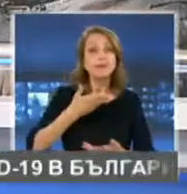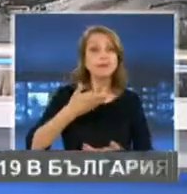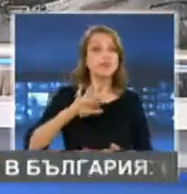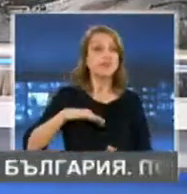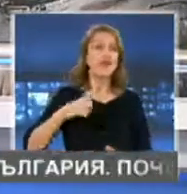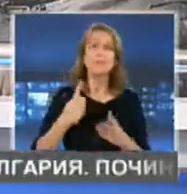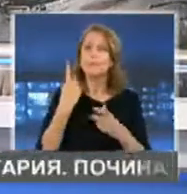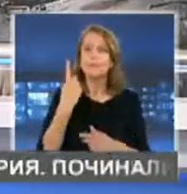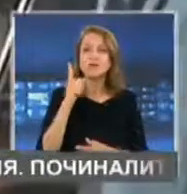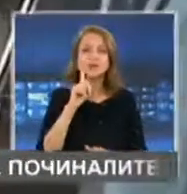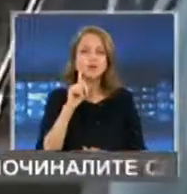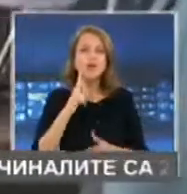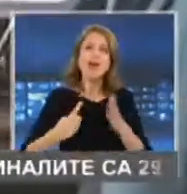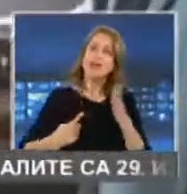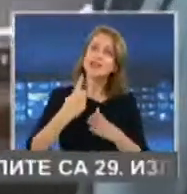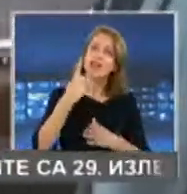Иванов.